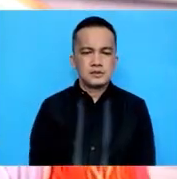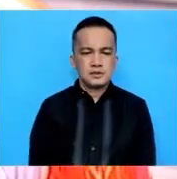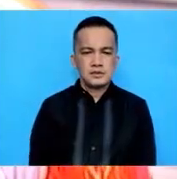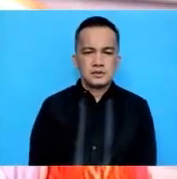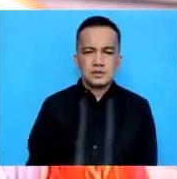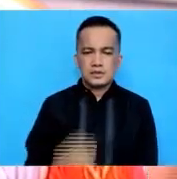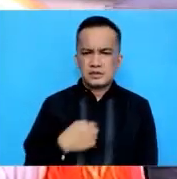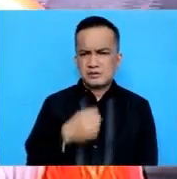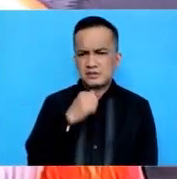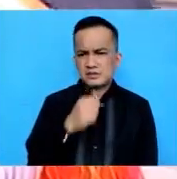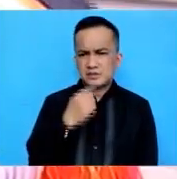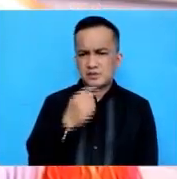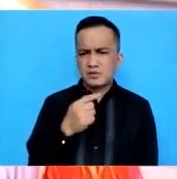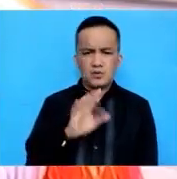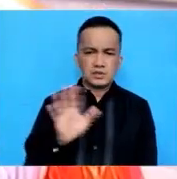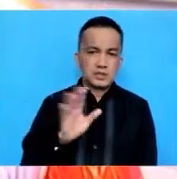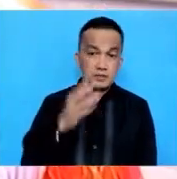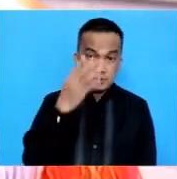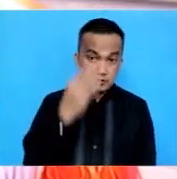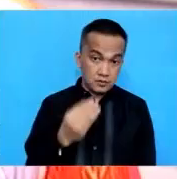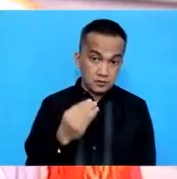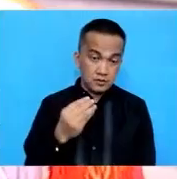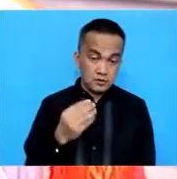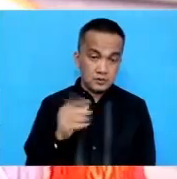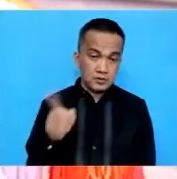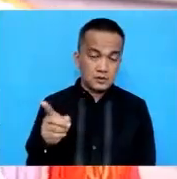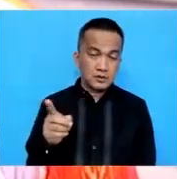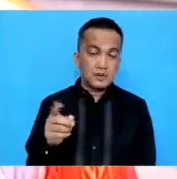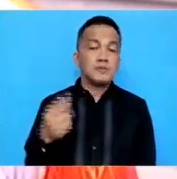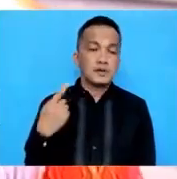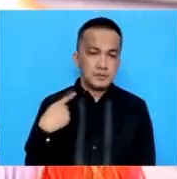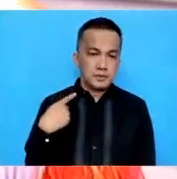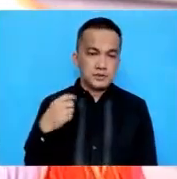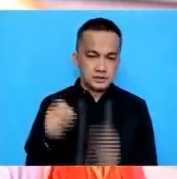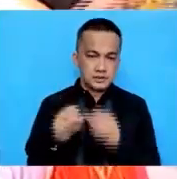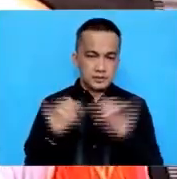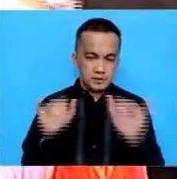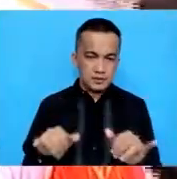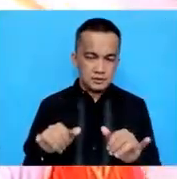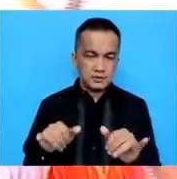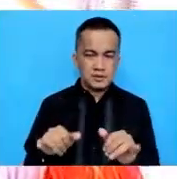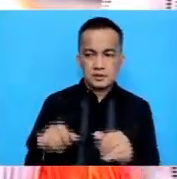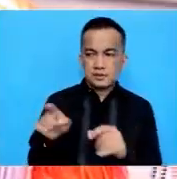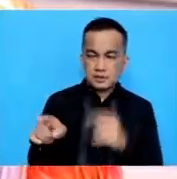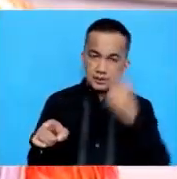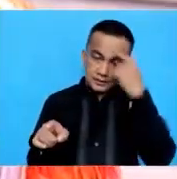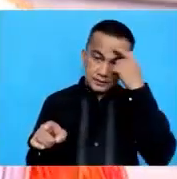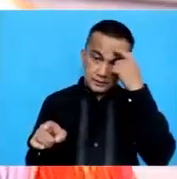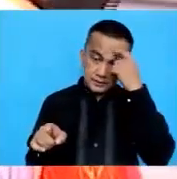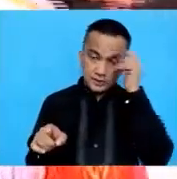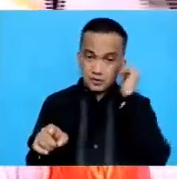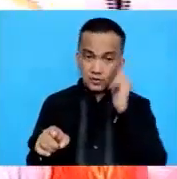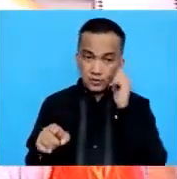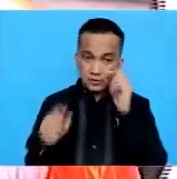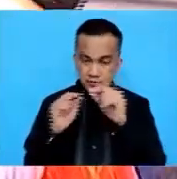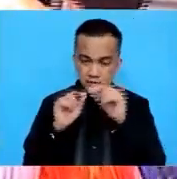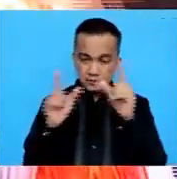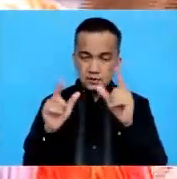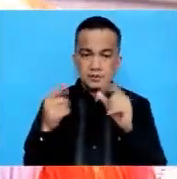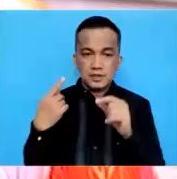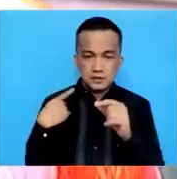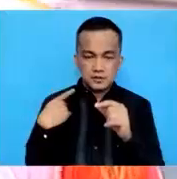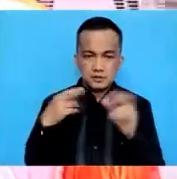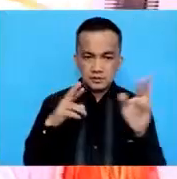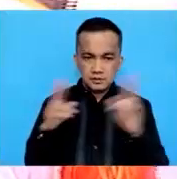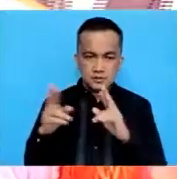huwag silang matulog. So magkaroon lang ng sistema na kung saan palaging may gising, palaging may alerto na